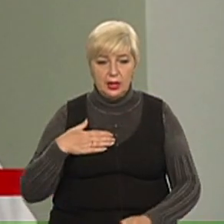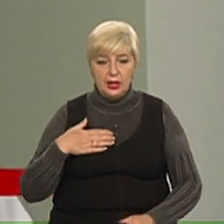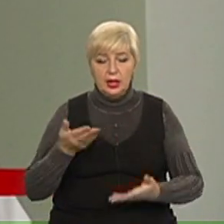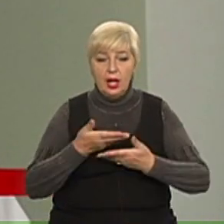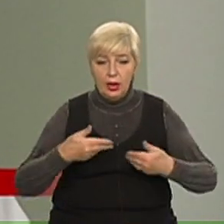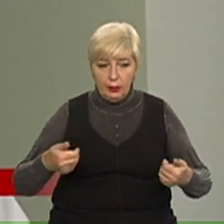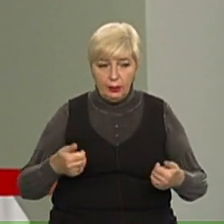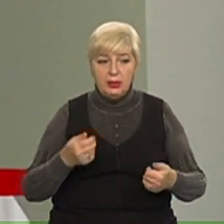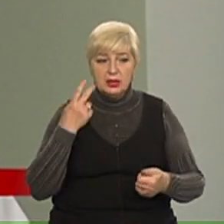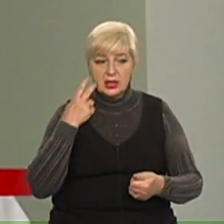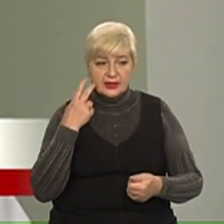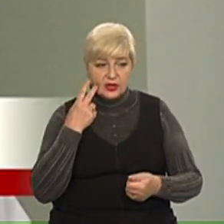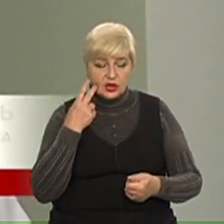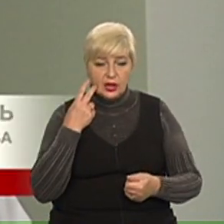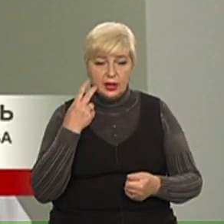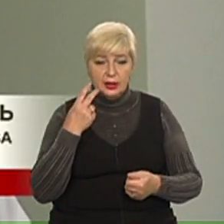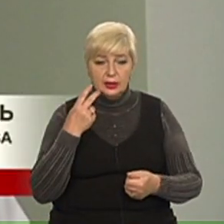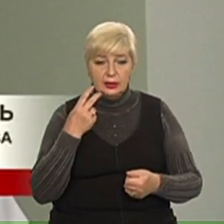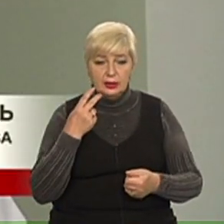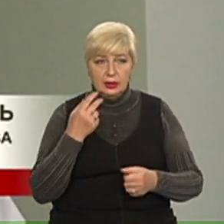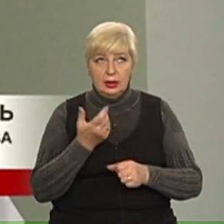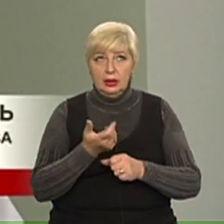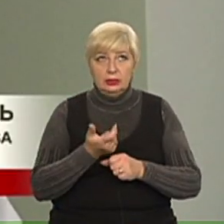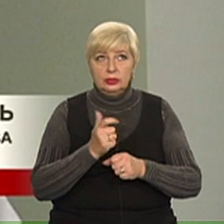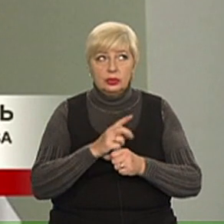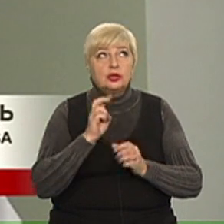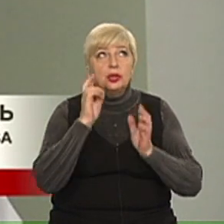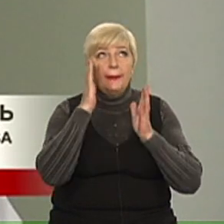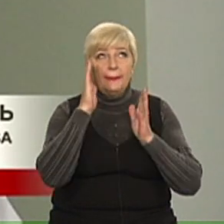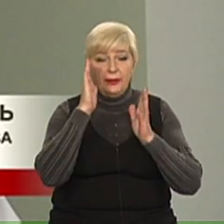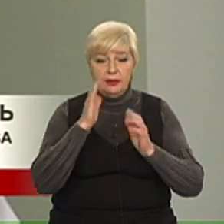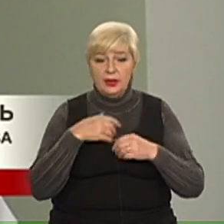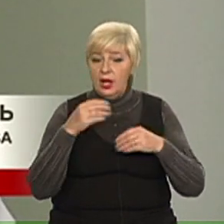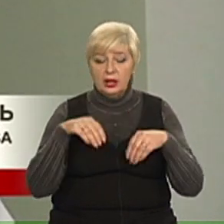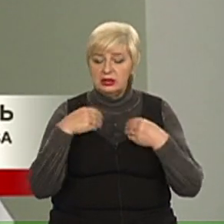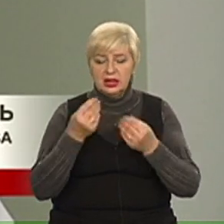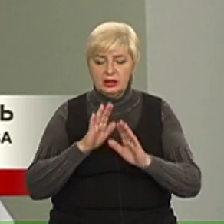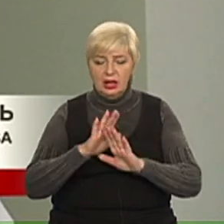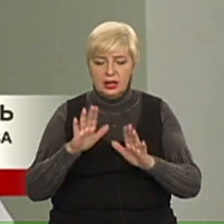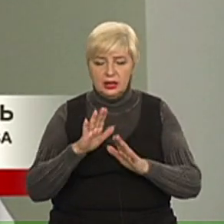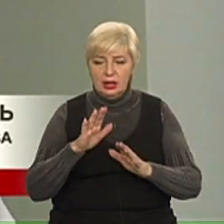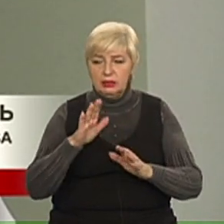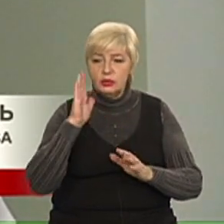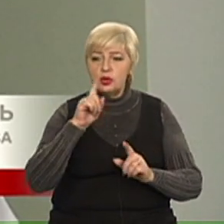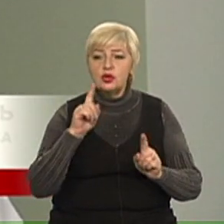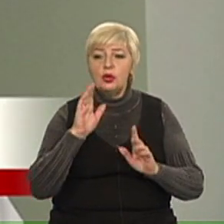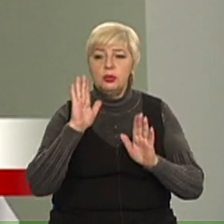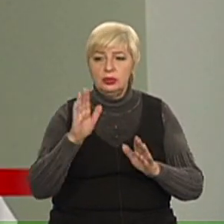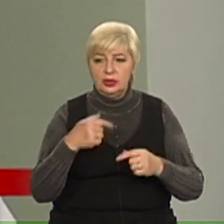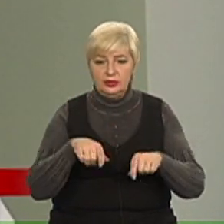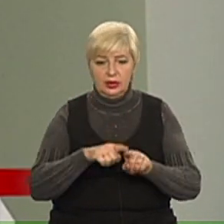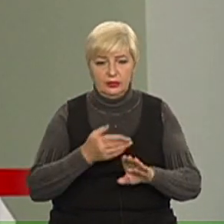Ми зазвичай дуже забобонні лікарі і не даємо прогнозів у таких вкрай тяжких